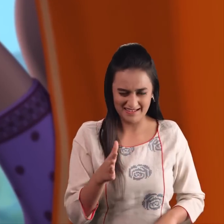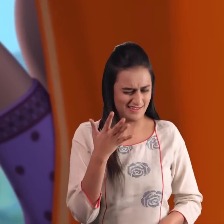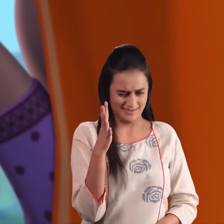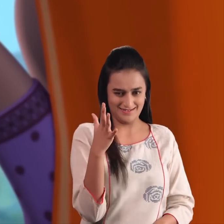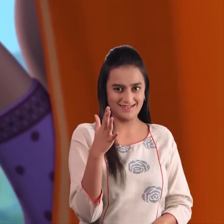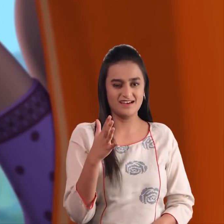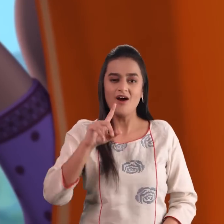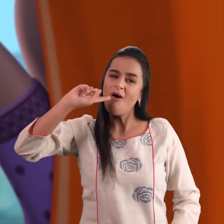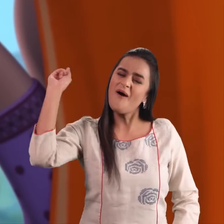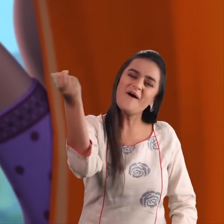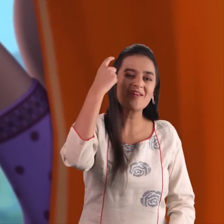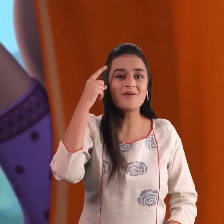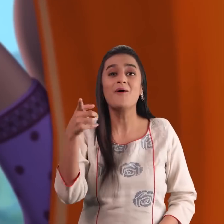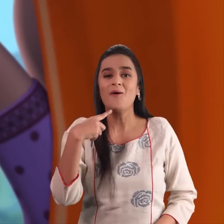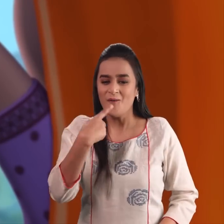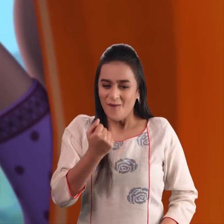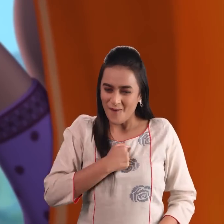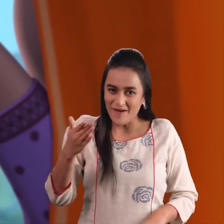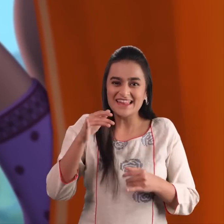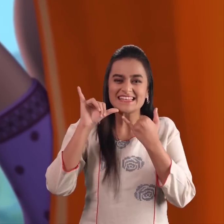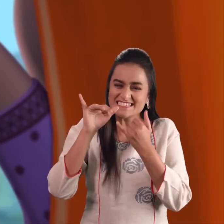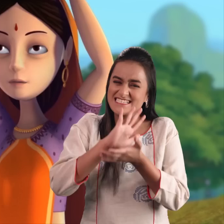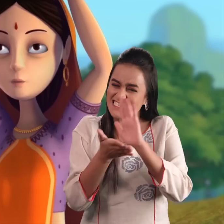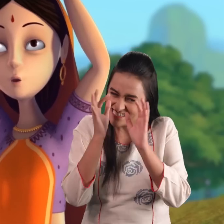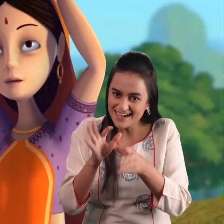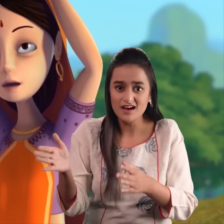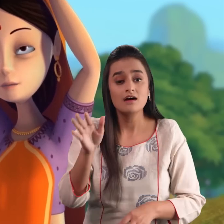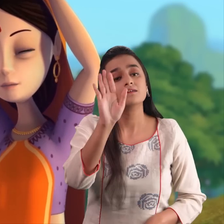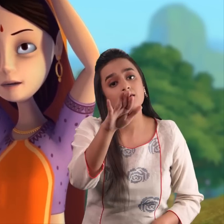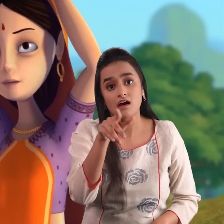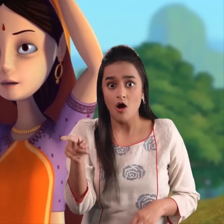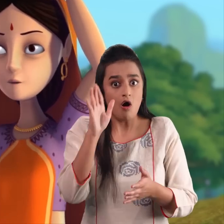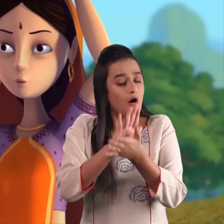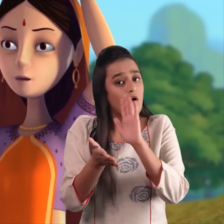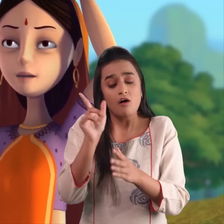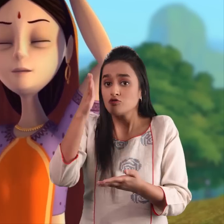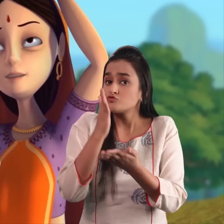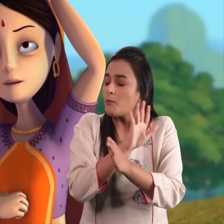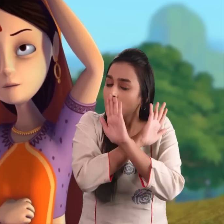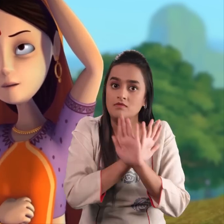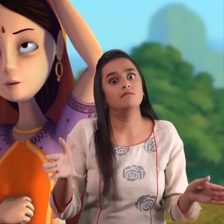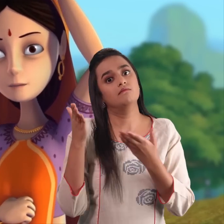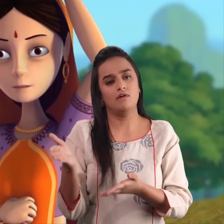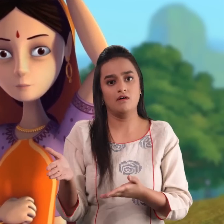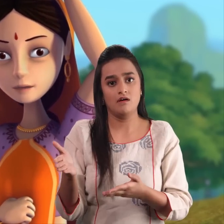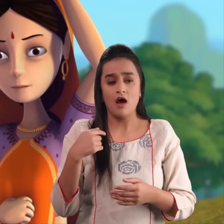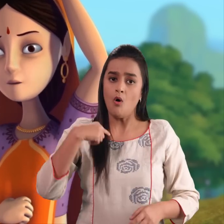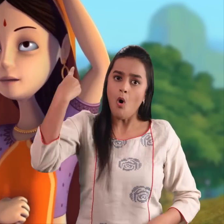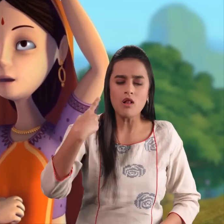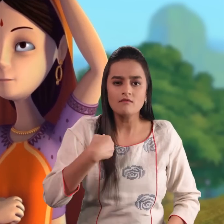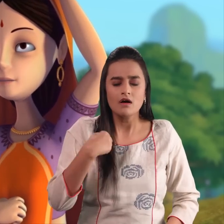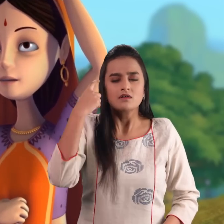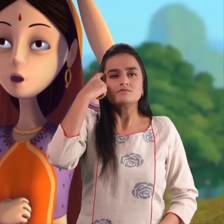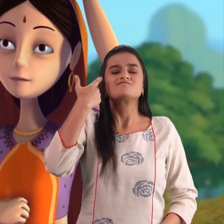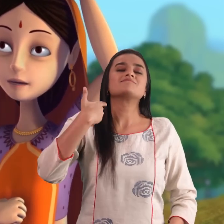वाला है। हर किसी को पता है कि वो हमारा दुलारा नटखट कृष्ण है। सुधा, उसकी शरारतें कभी कम नहीं होंगी और हम